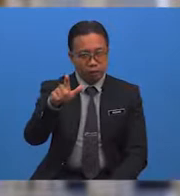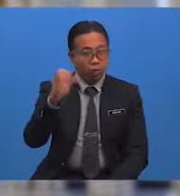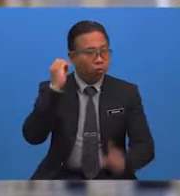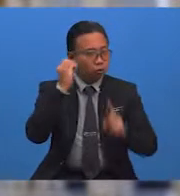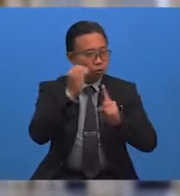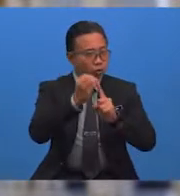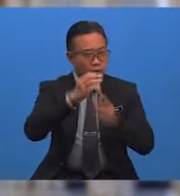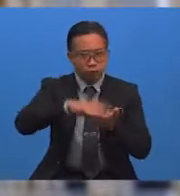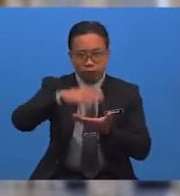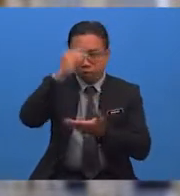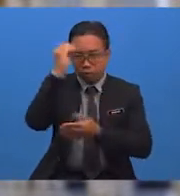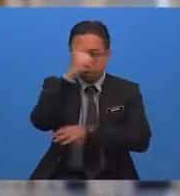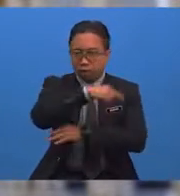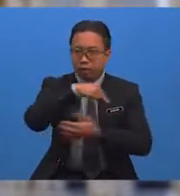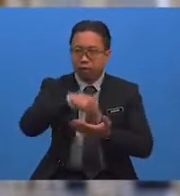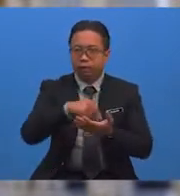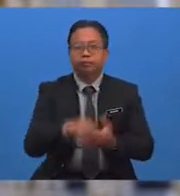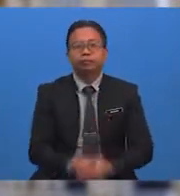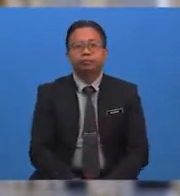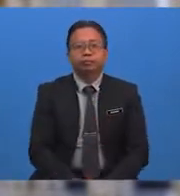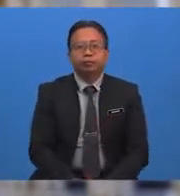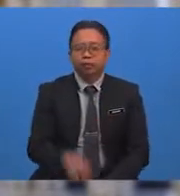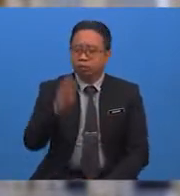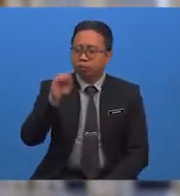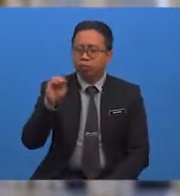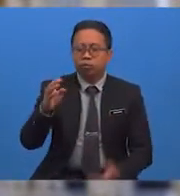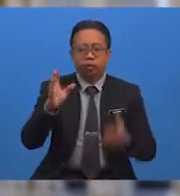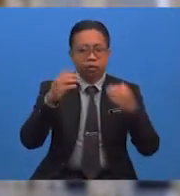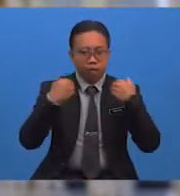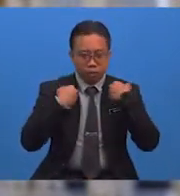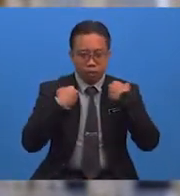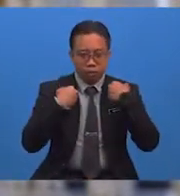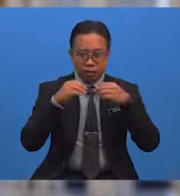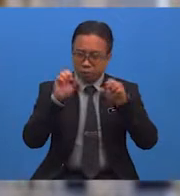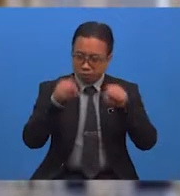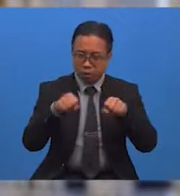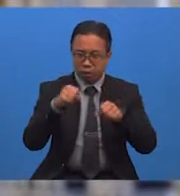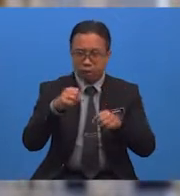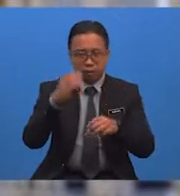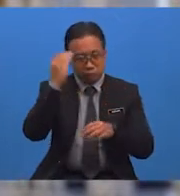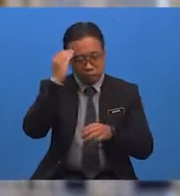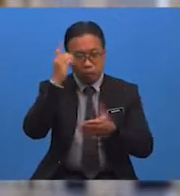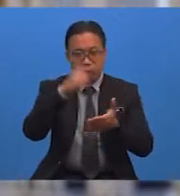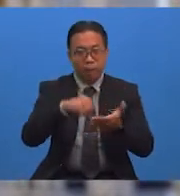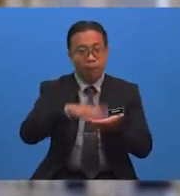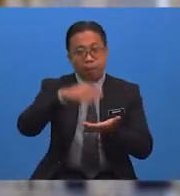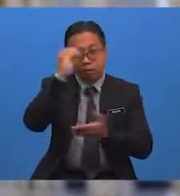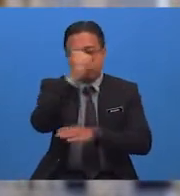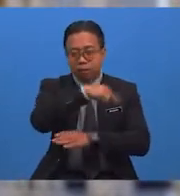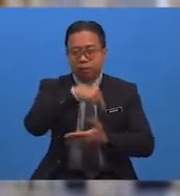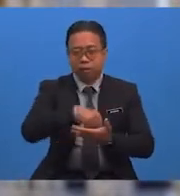objektif pembelajaran hari ini agar murid-murid dapat mengenal pasti apa yang perlu dikuasai dalam tajuk hari